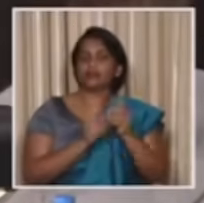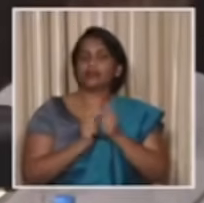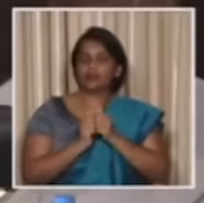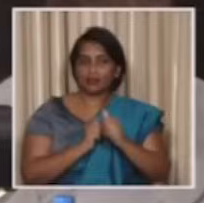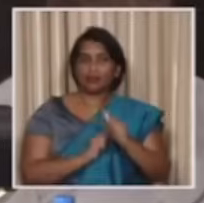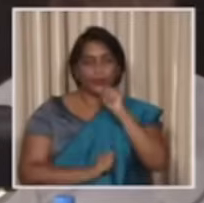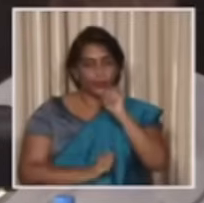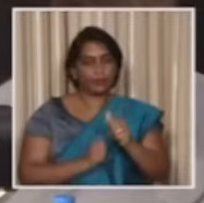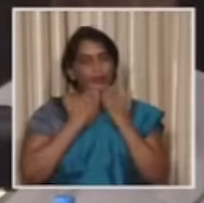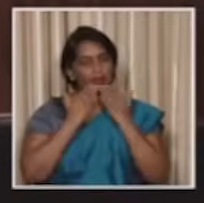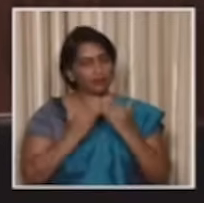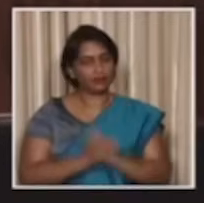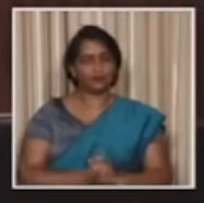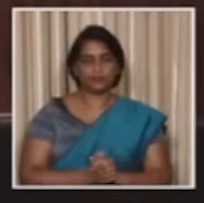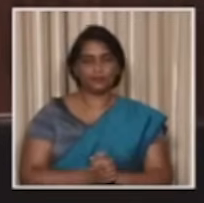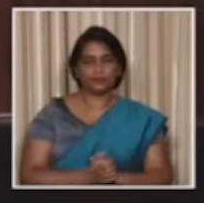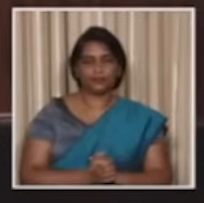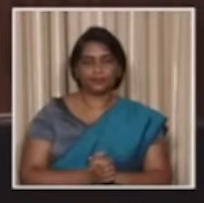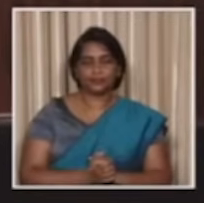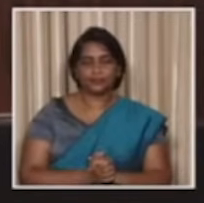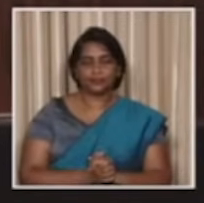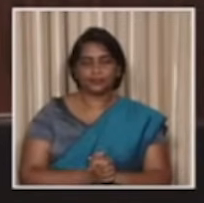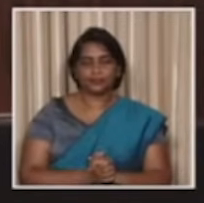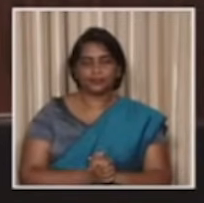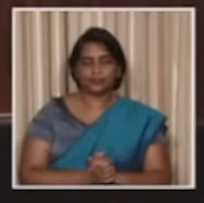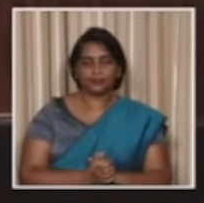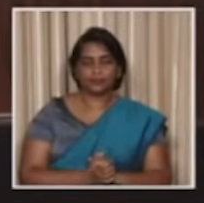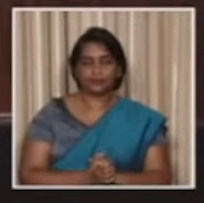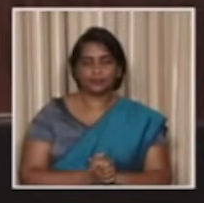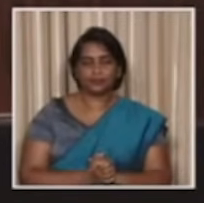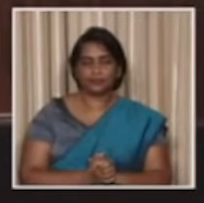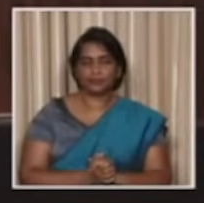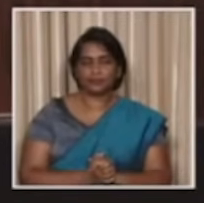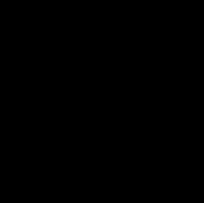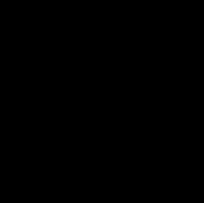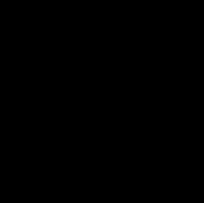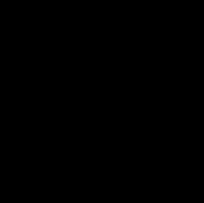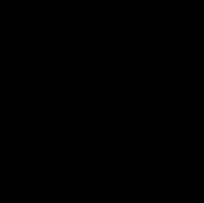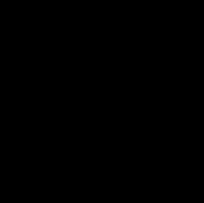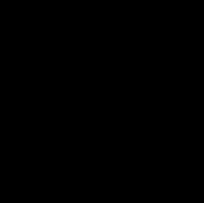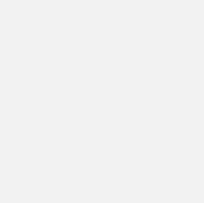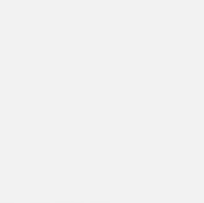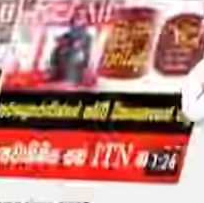කියලා බොහොමත්ම ස්තුතියි. ඔව් වාසුදේවන්තු